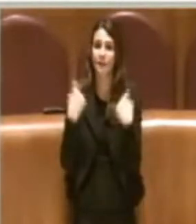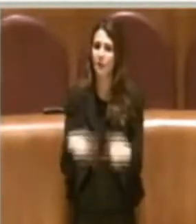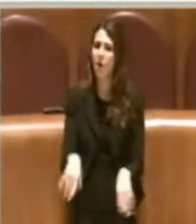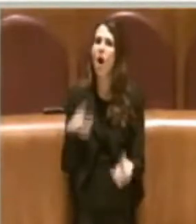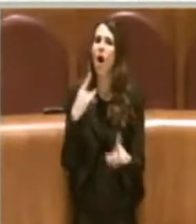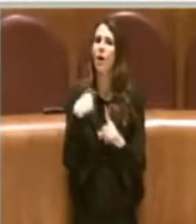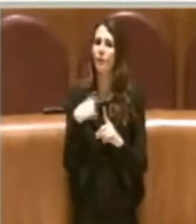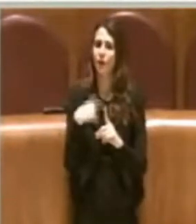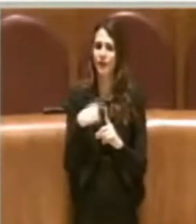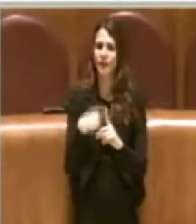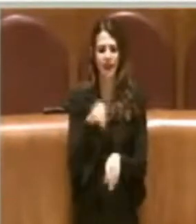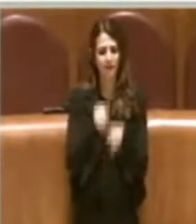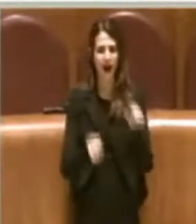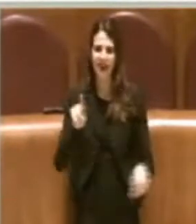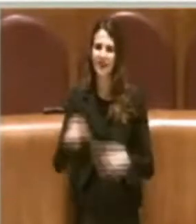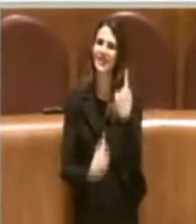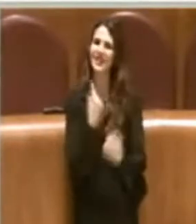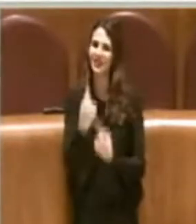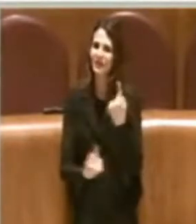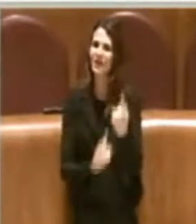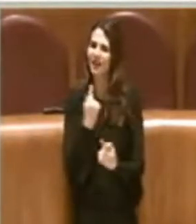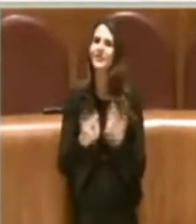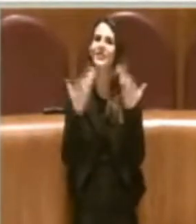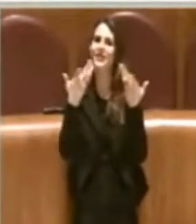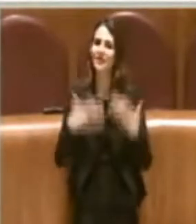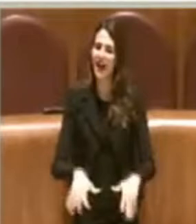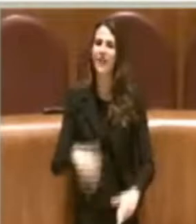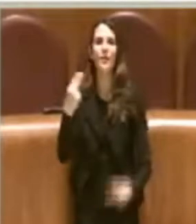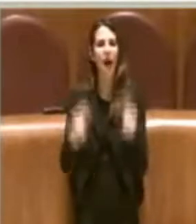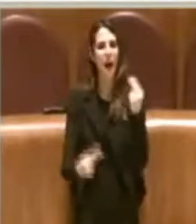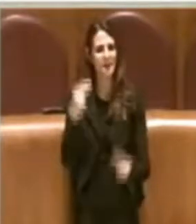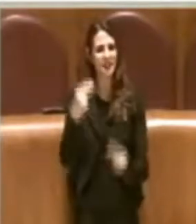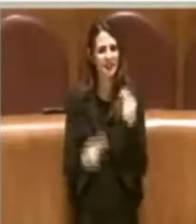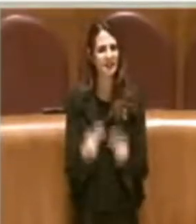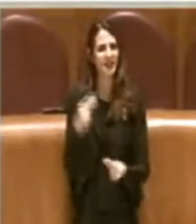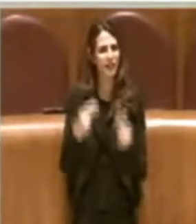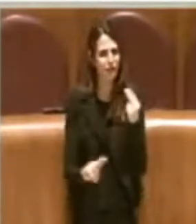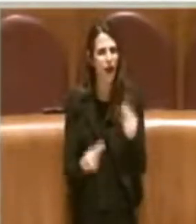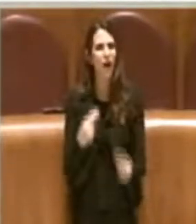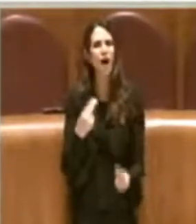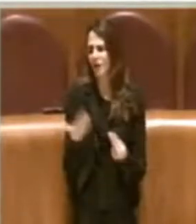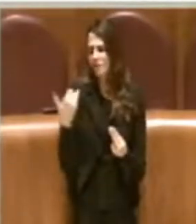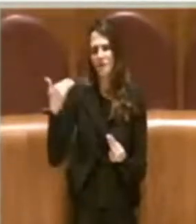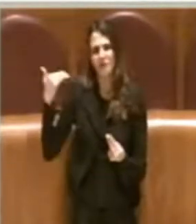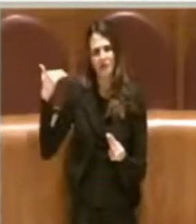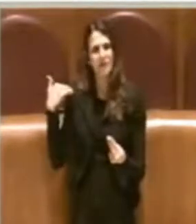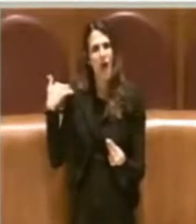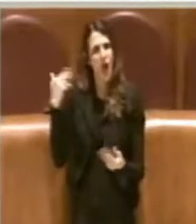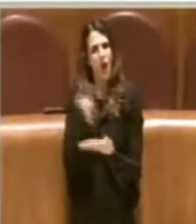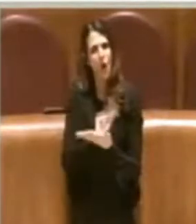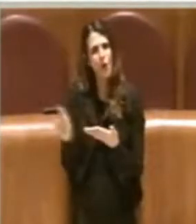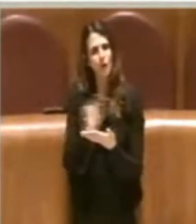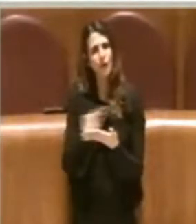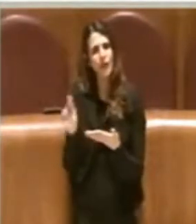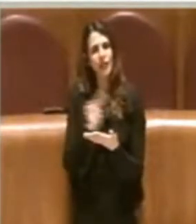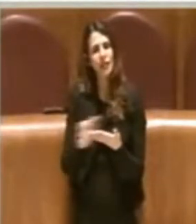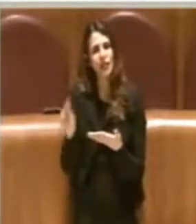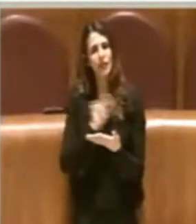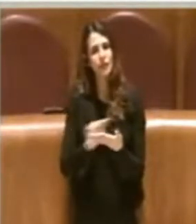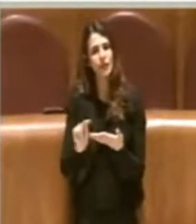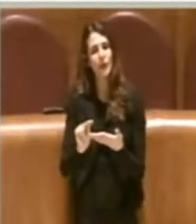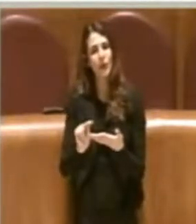anche questo in alcuni casi è stato fatto dall'amministrazione, e quindi negli ultimi tempi gli uffici hanno